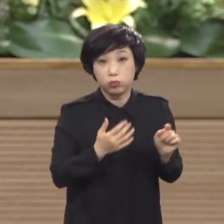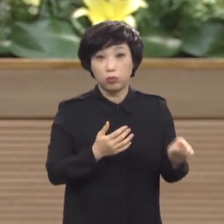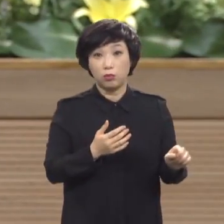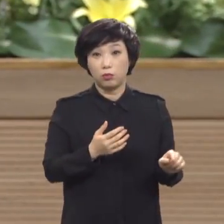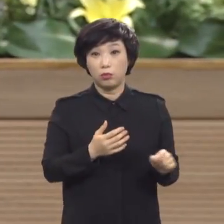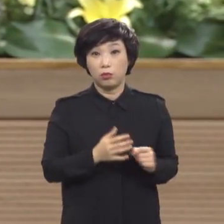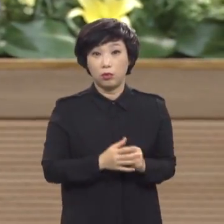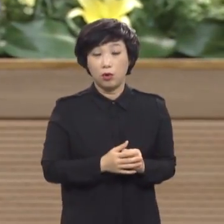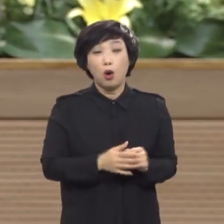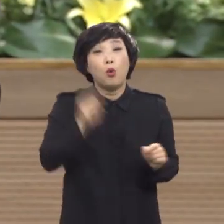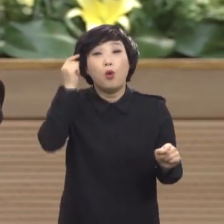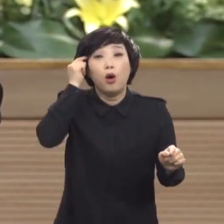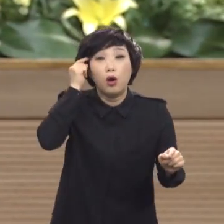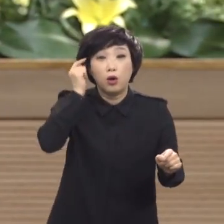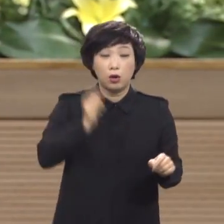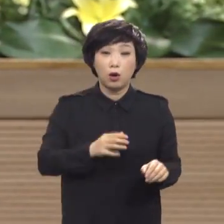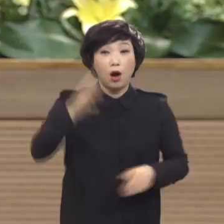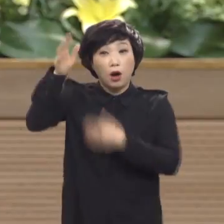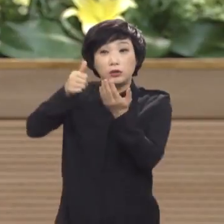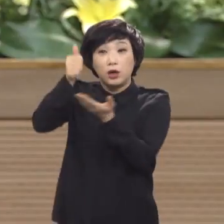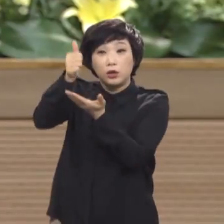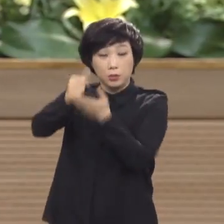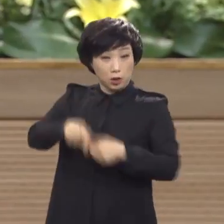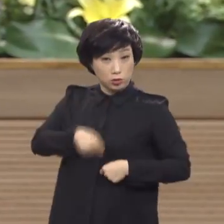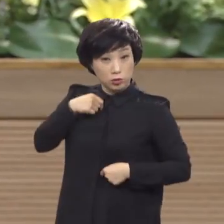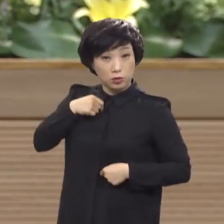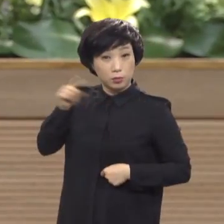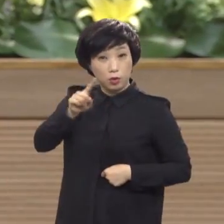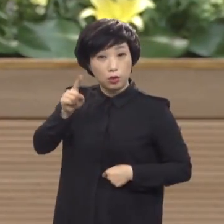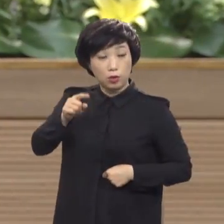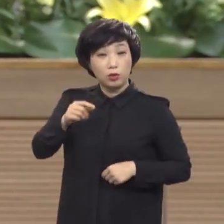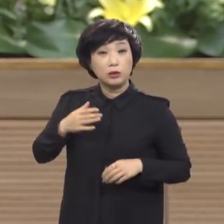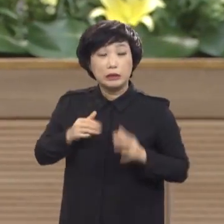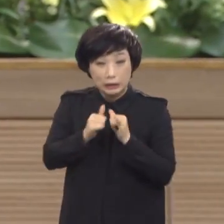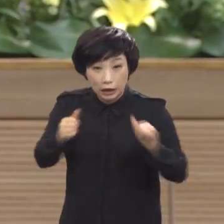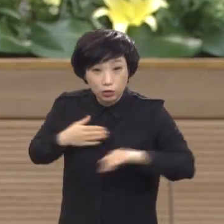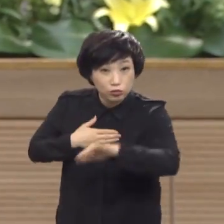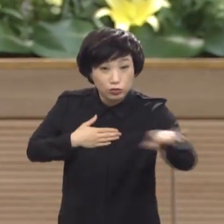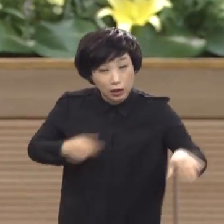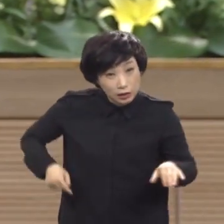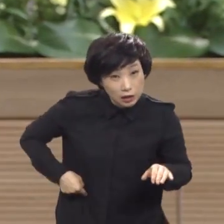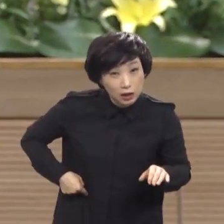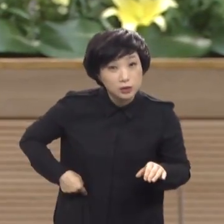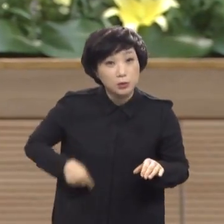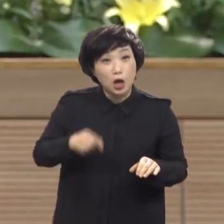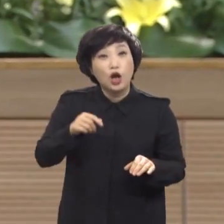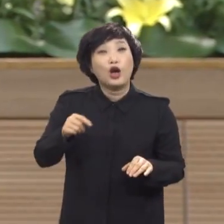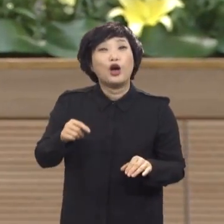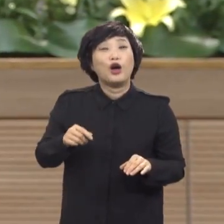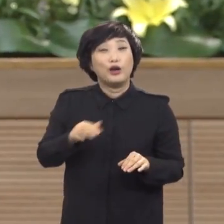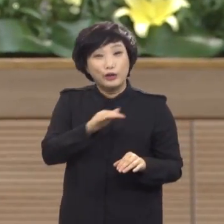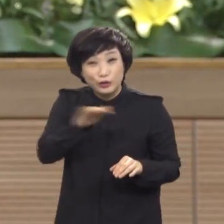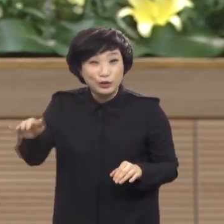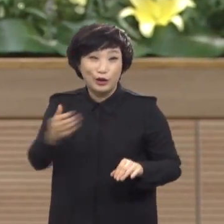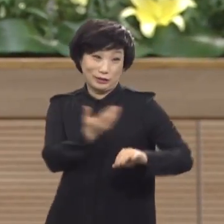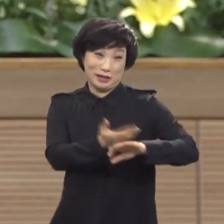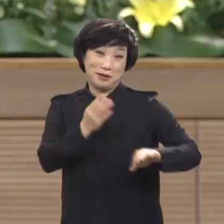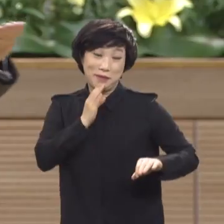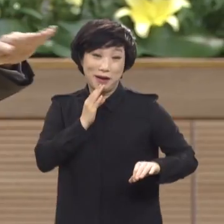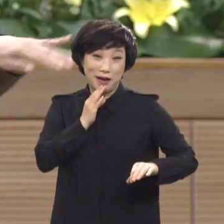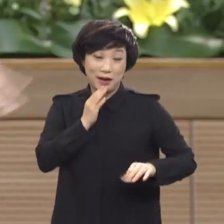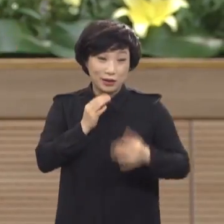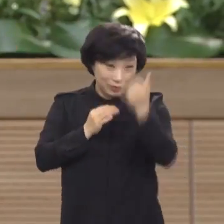모른다. 왜? 하나님의 의는 우리 인간의 양심의 기준과 다르고